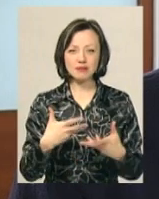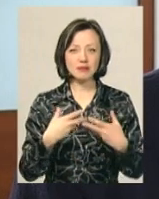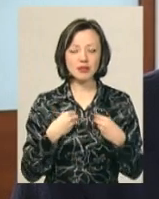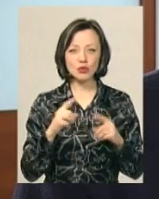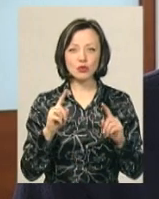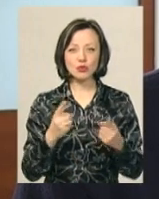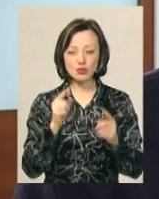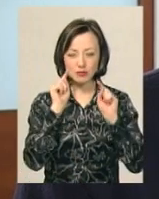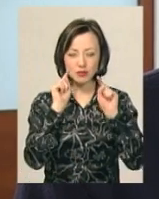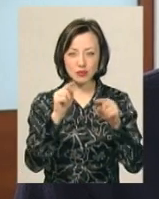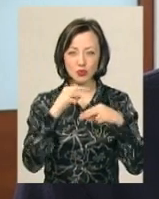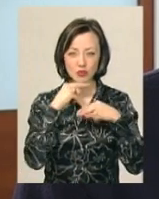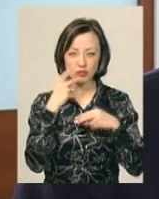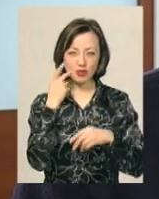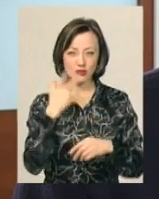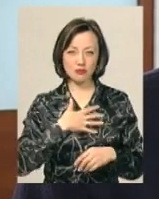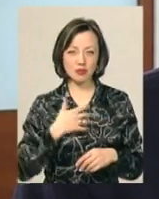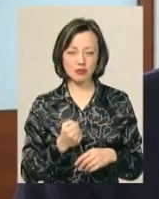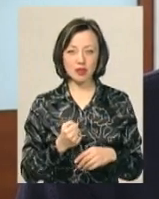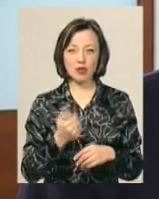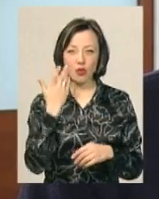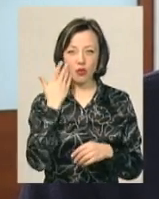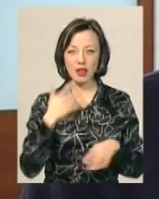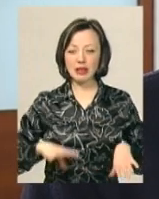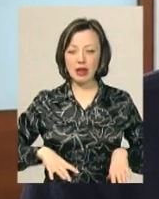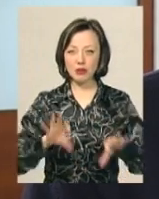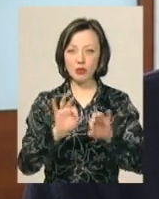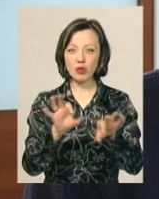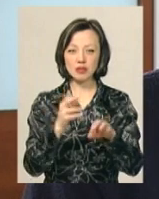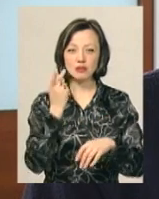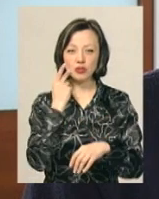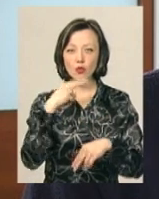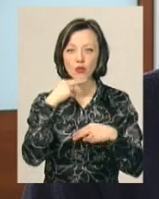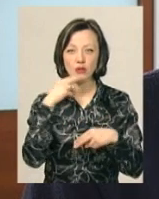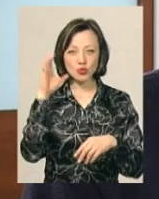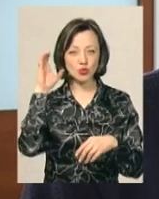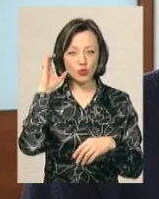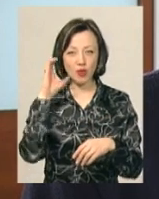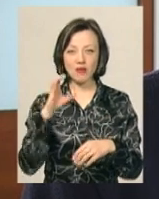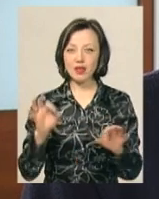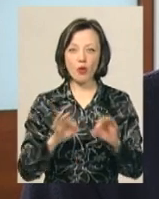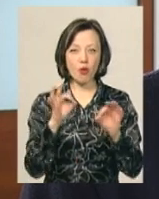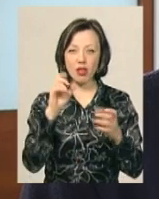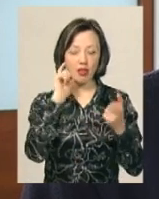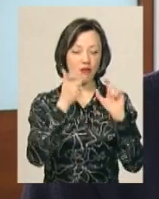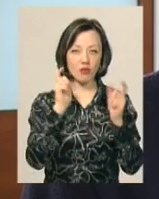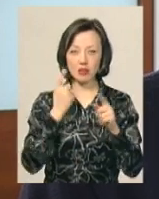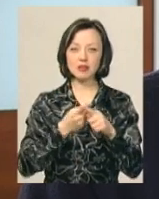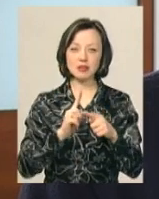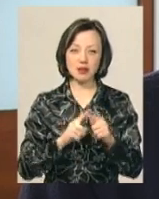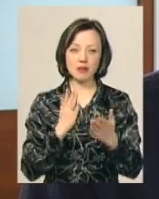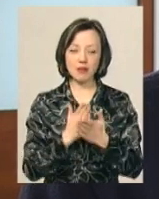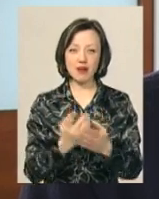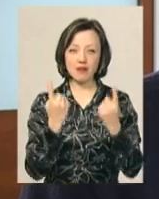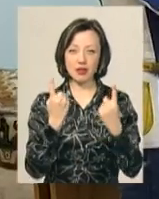він дуже зосереджений був завжди, зібраний. Коли тренер щось пояснює, завжди уважно слухав, ніколи не відволікався. А це в стрільбі має